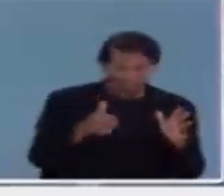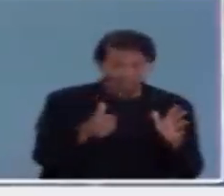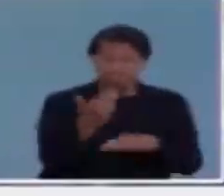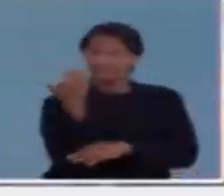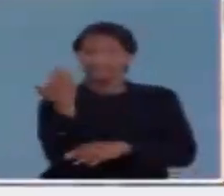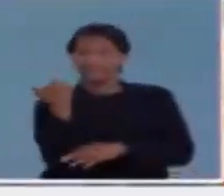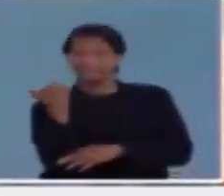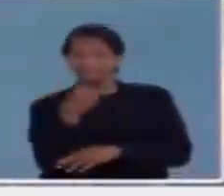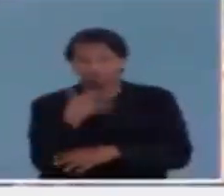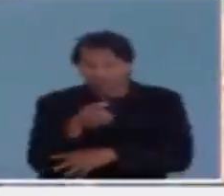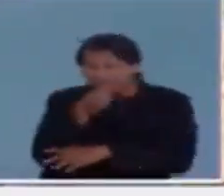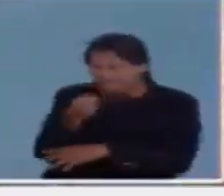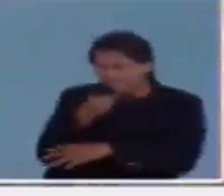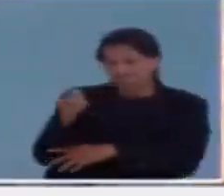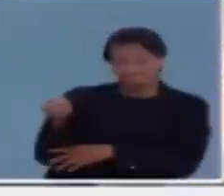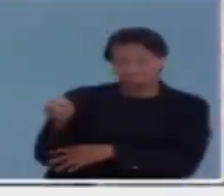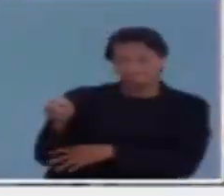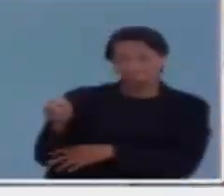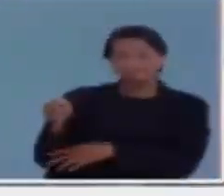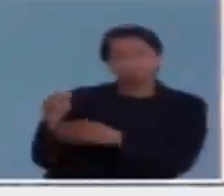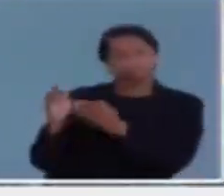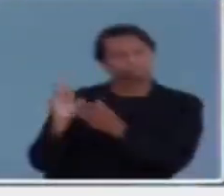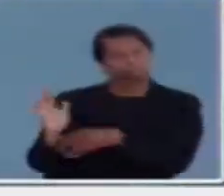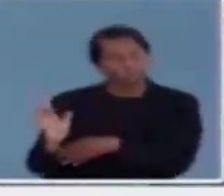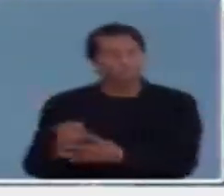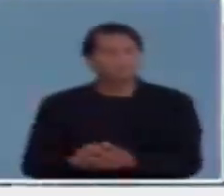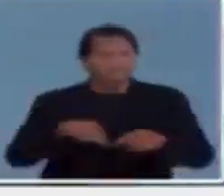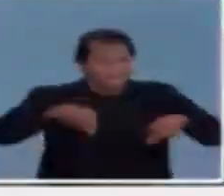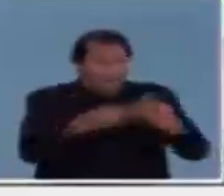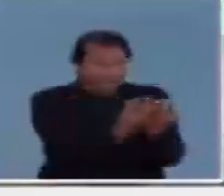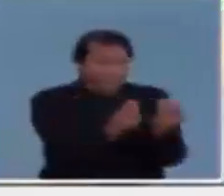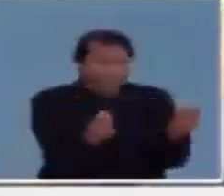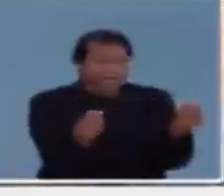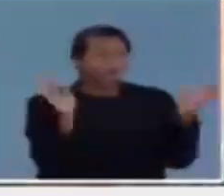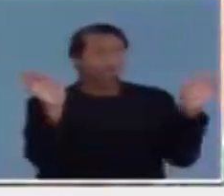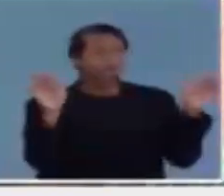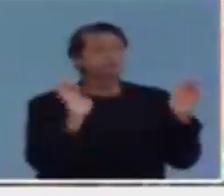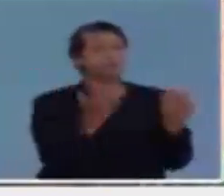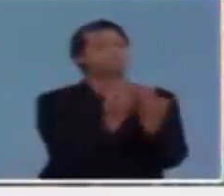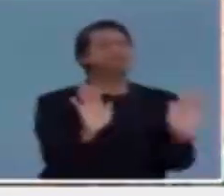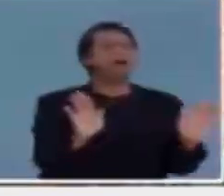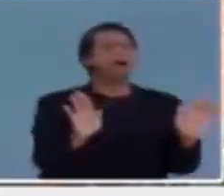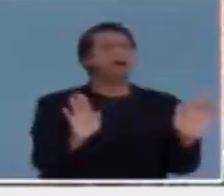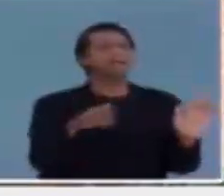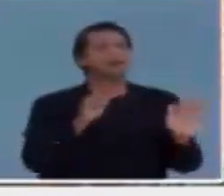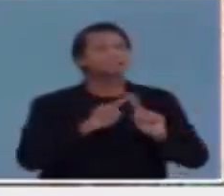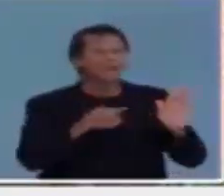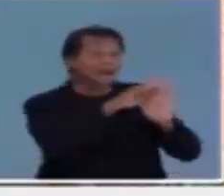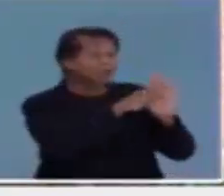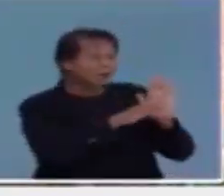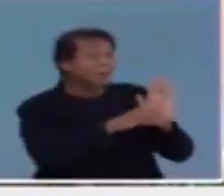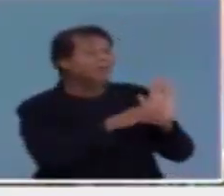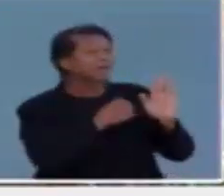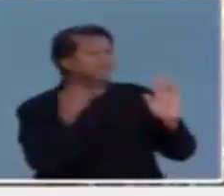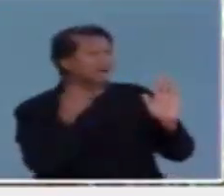bergabung bersama saya di Bali Berpark ini, dan tentunya walaupun sudah kembali dibuka, tentunya Bali Berpark ini tetap menerapkan standar protokol kesehatan dan juga memastikan